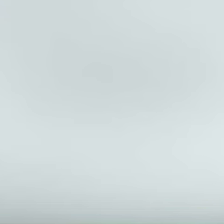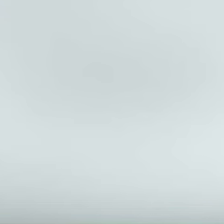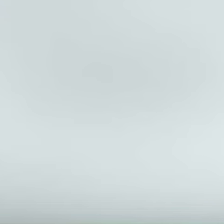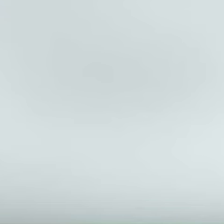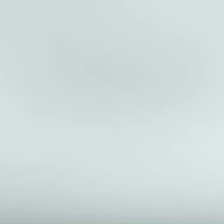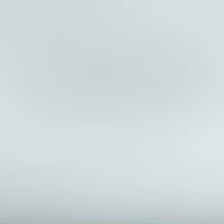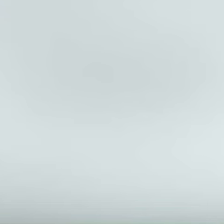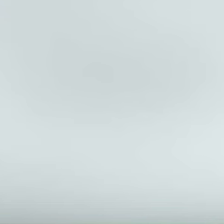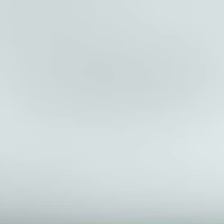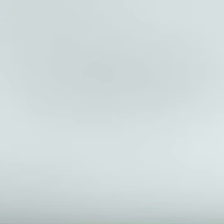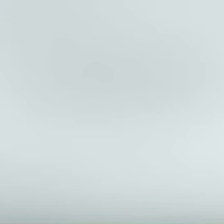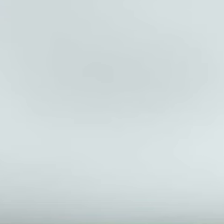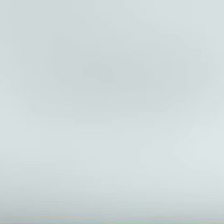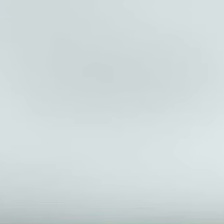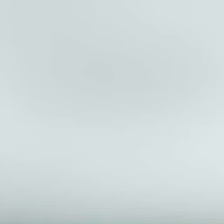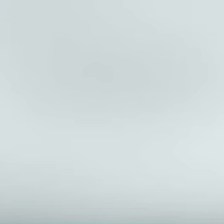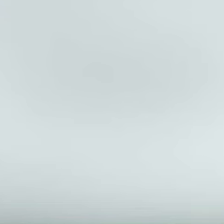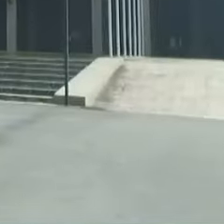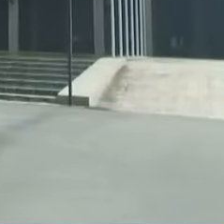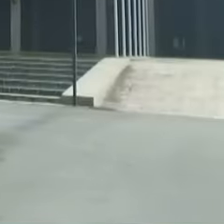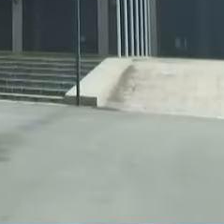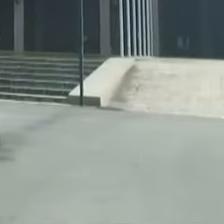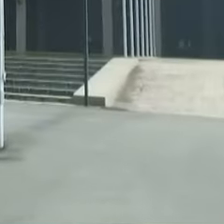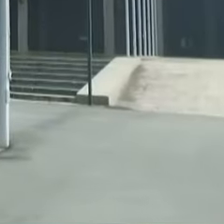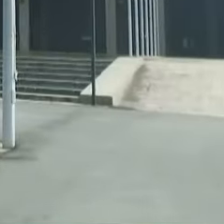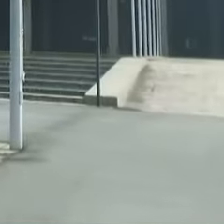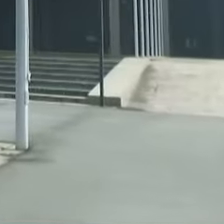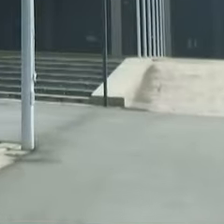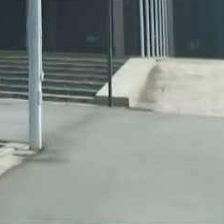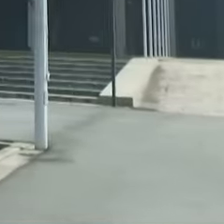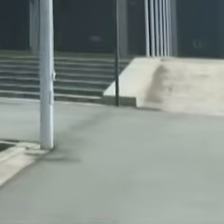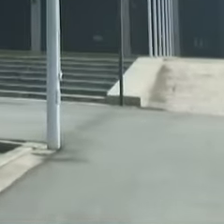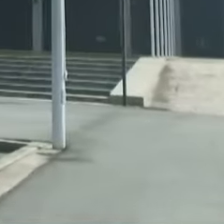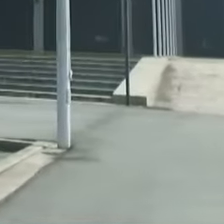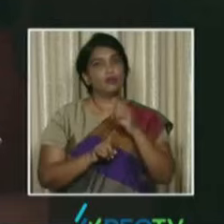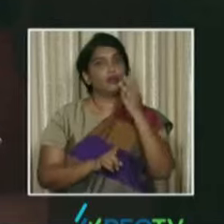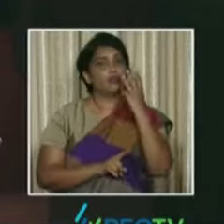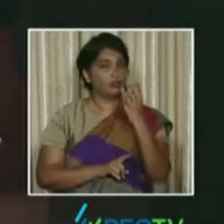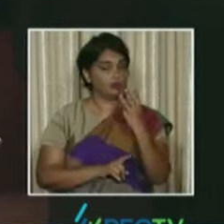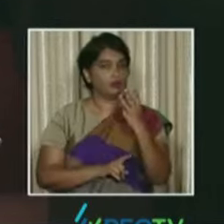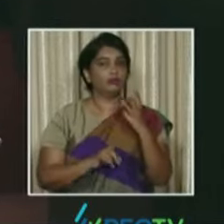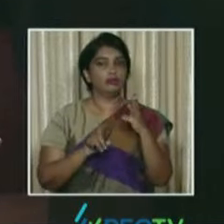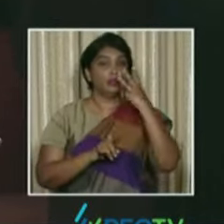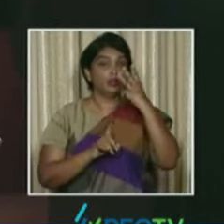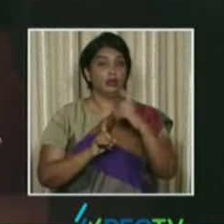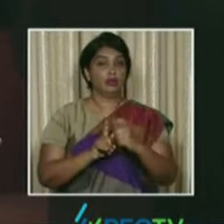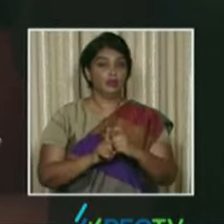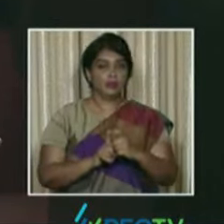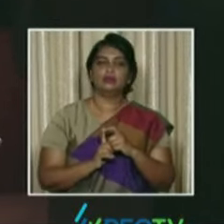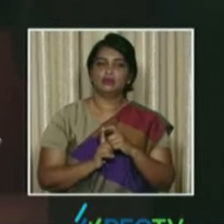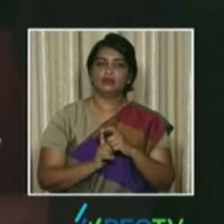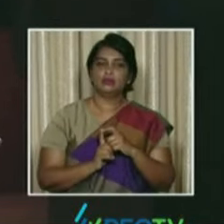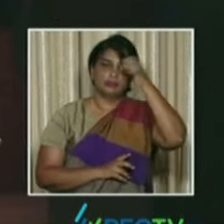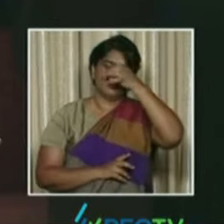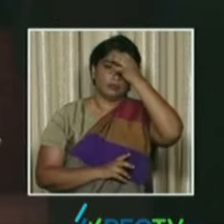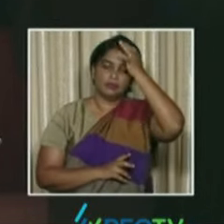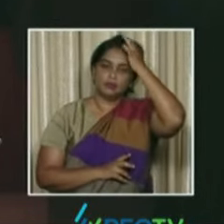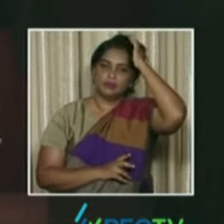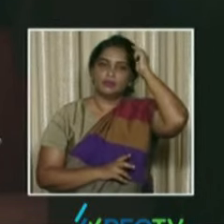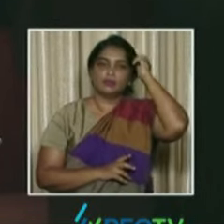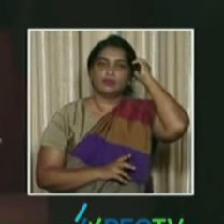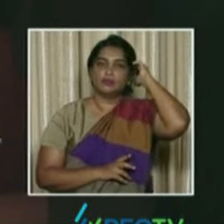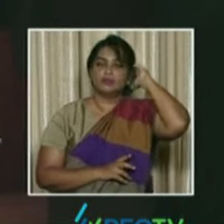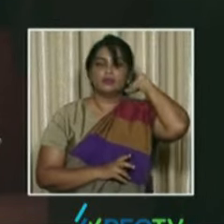මාර්ගයේ සම්බන්ධයෙන්ද විශේෂ අවධානය යොමු වුණා. මේ අතර අද පාර්ලිමේන්තුවේදී විදුලි බිල සම්බන්ධයෙන් මෙලෙස අදහස් පළ වුණා.